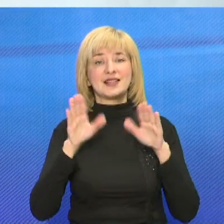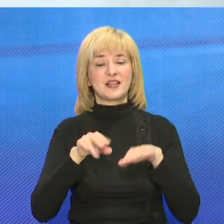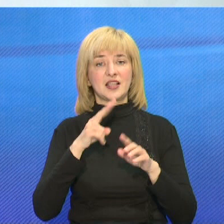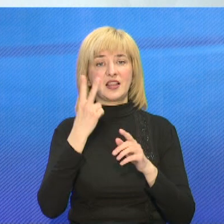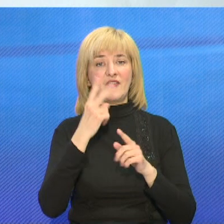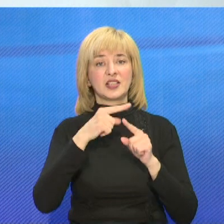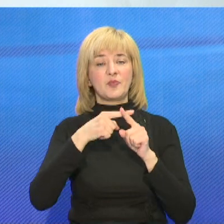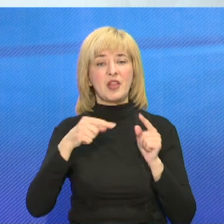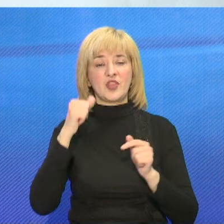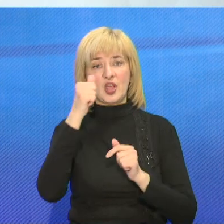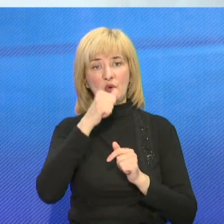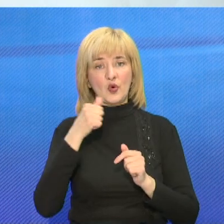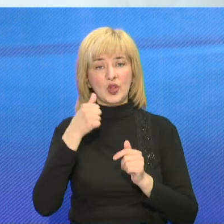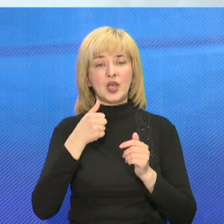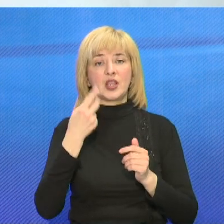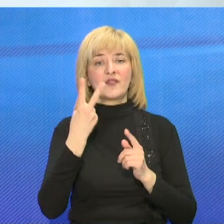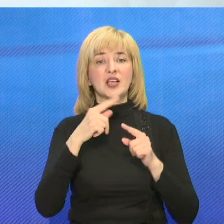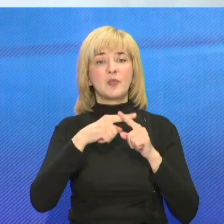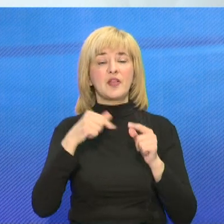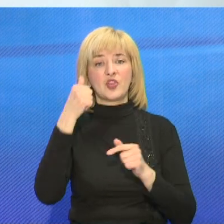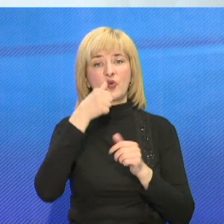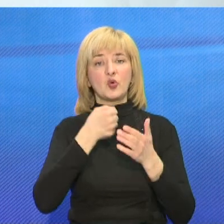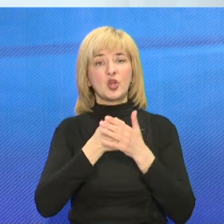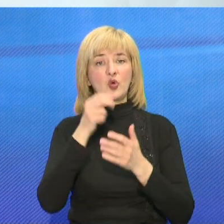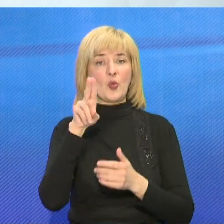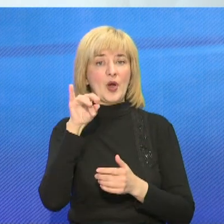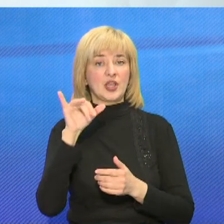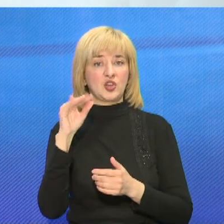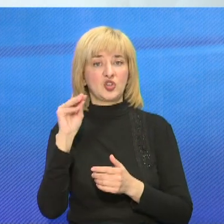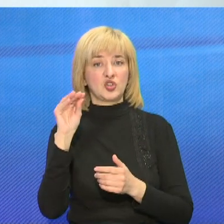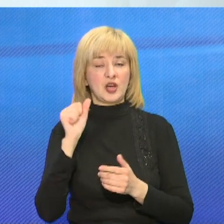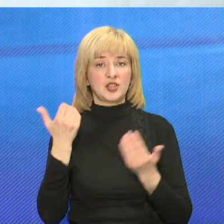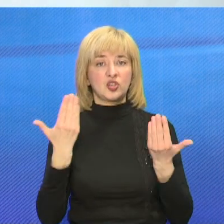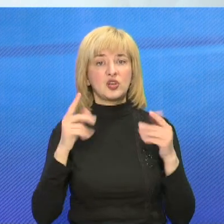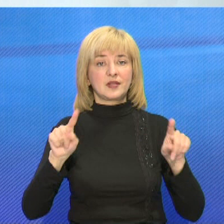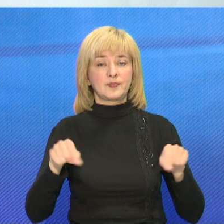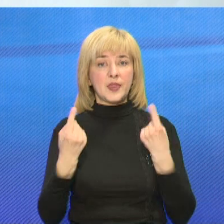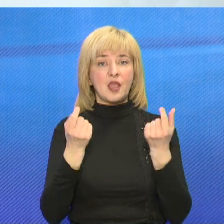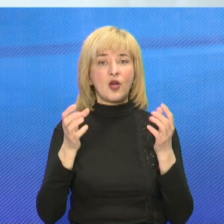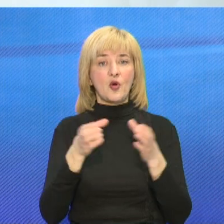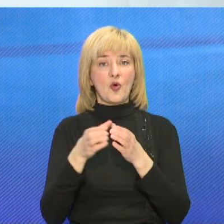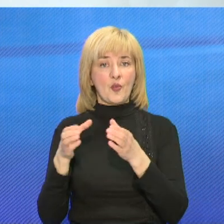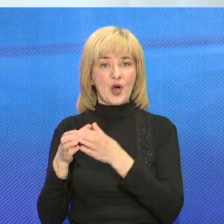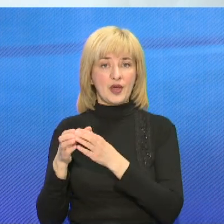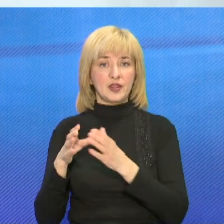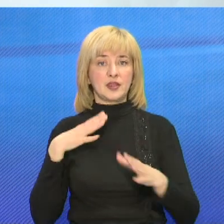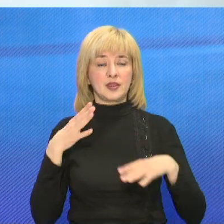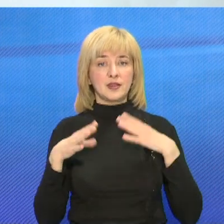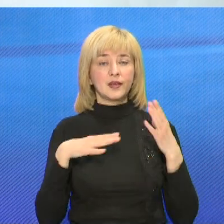до Парижа. Сейчас верстаюцца каманды. Итогі летніх видов спорта мы уже